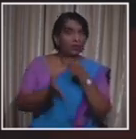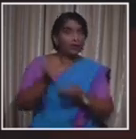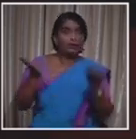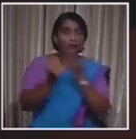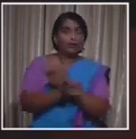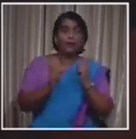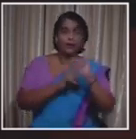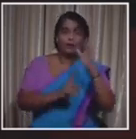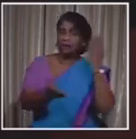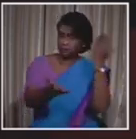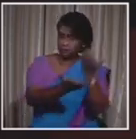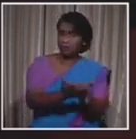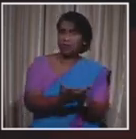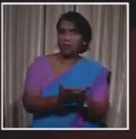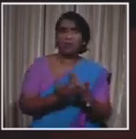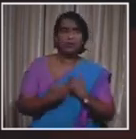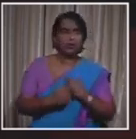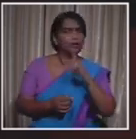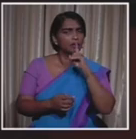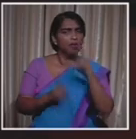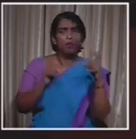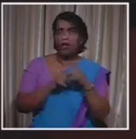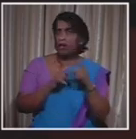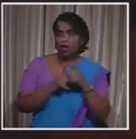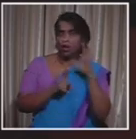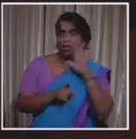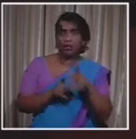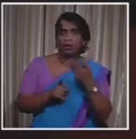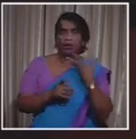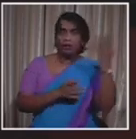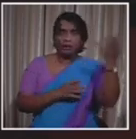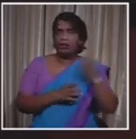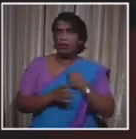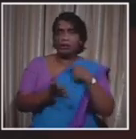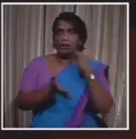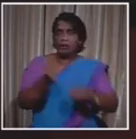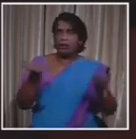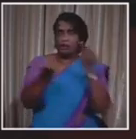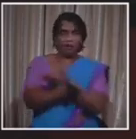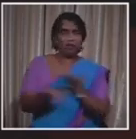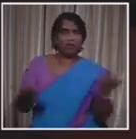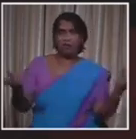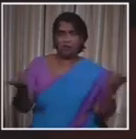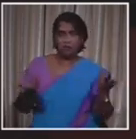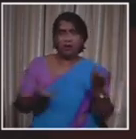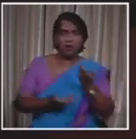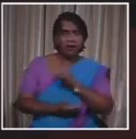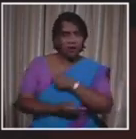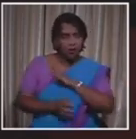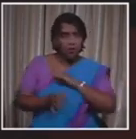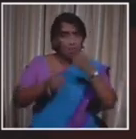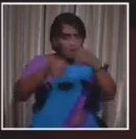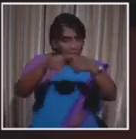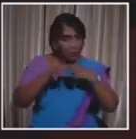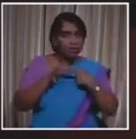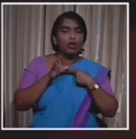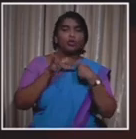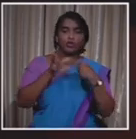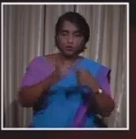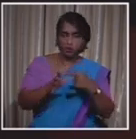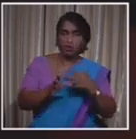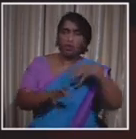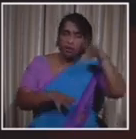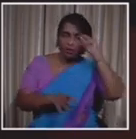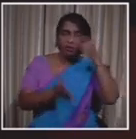සභාගත කරන්නේද? ඉතින් මම පැහැදිලිව කිව්වේ ඩොලර් වලින් අපි ගන්නවා කියලා කිවිසුමක් අත්සන් කළා නැහැ. ඔබ වහන්සේ අහලා තියෙන ප්‍රශ්නේ මම පිළිතුරු දුන්නේ. පැහැදිලිවම තමයි.